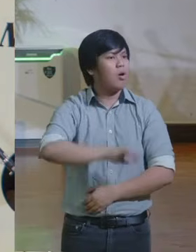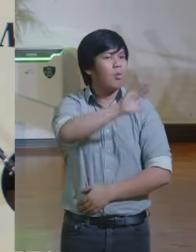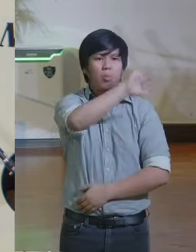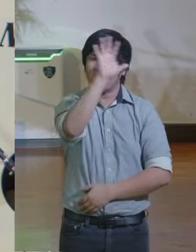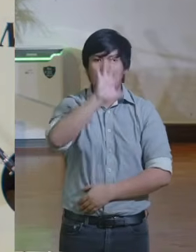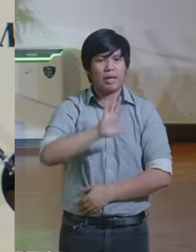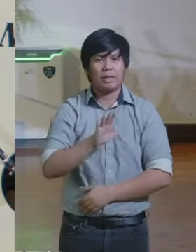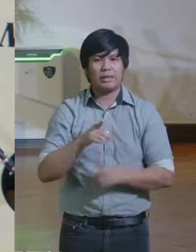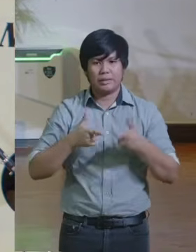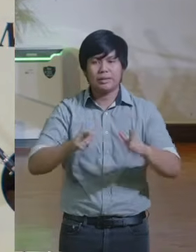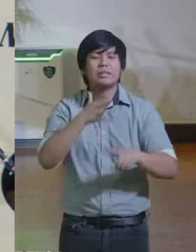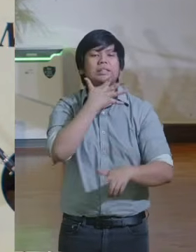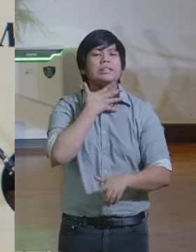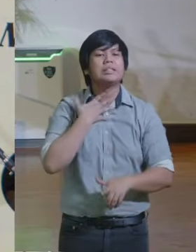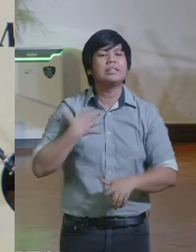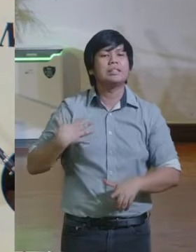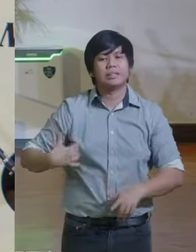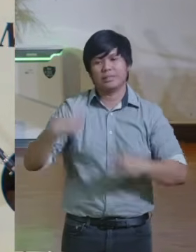of the flesh.